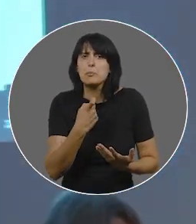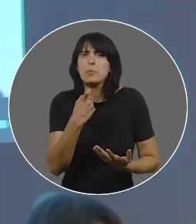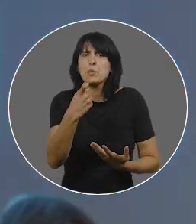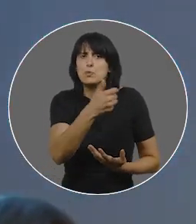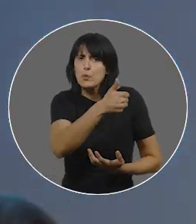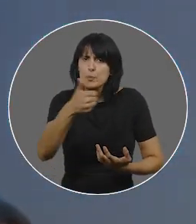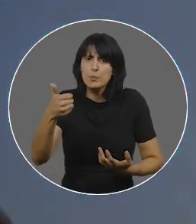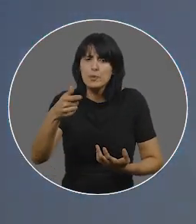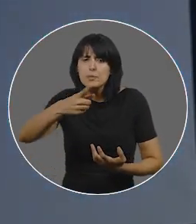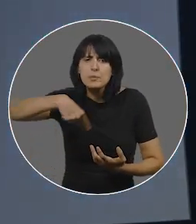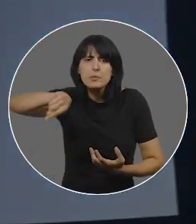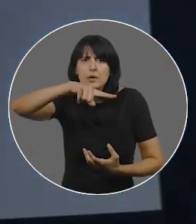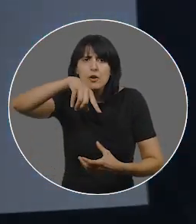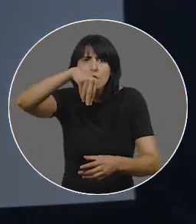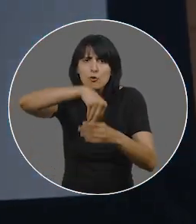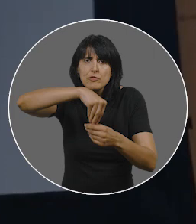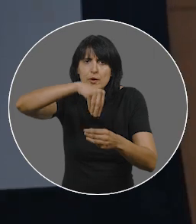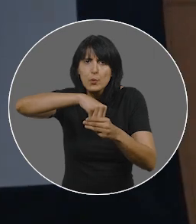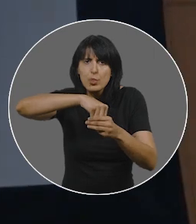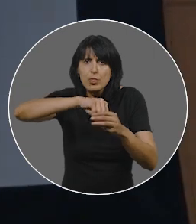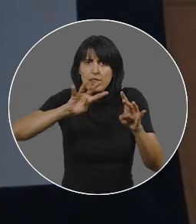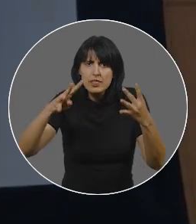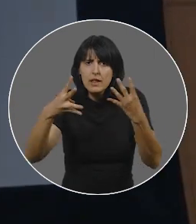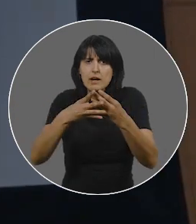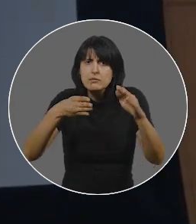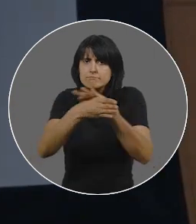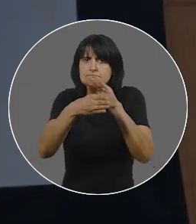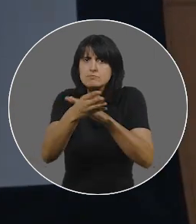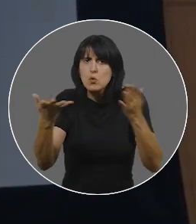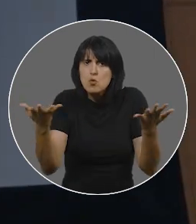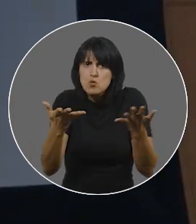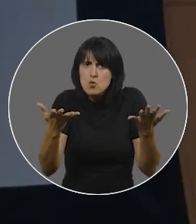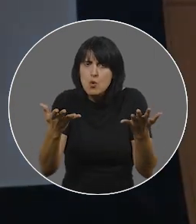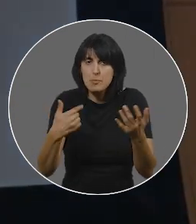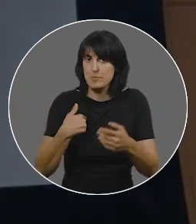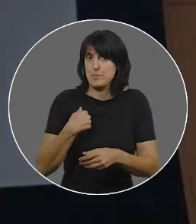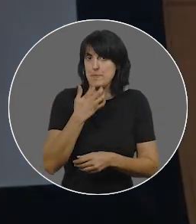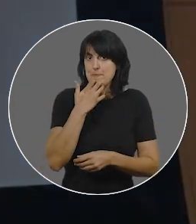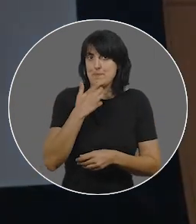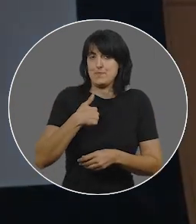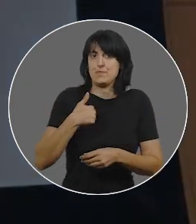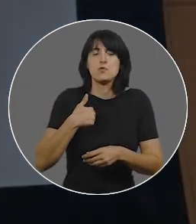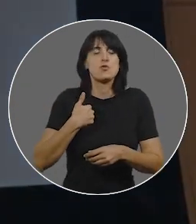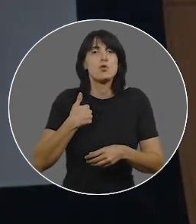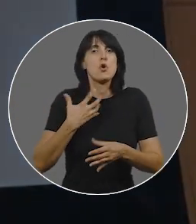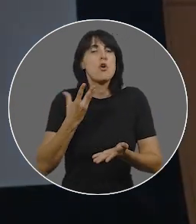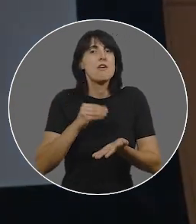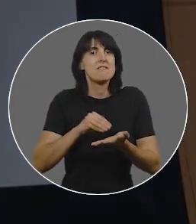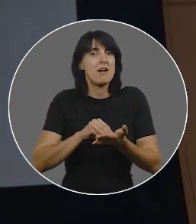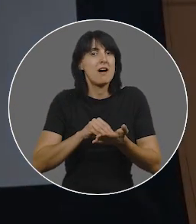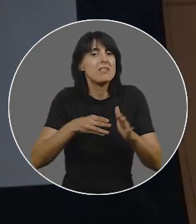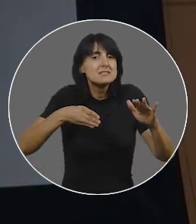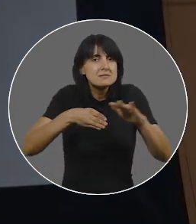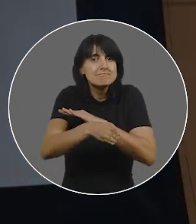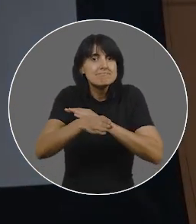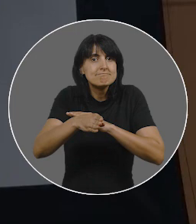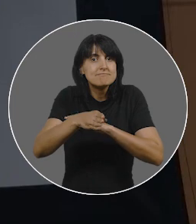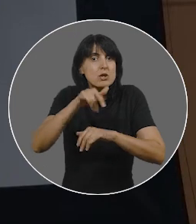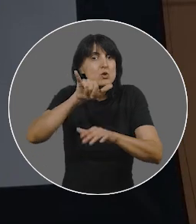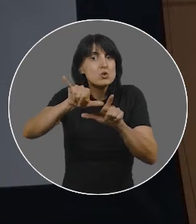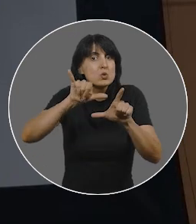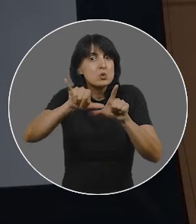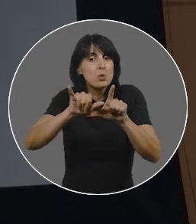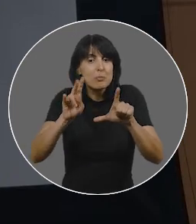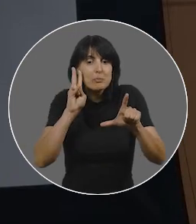que us vull preguntar és com accediu al contingut d'internet. Jo, per exemple, utilitzo moltes vegades els subtítols